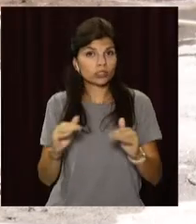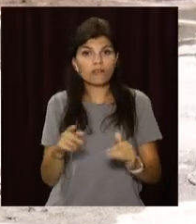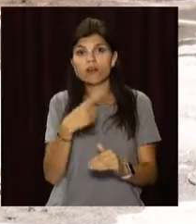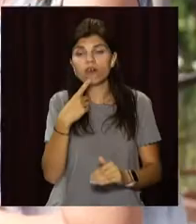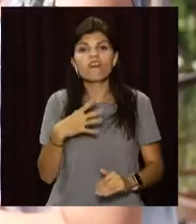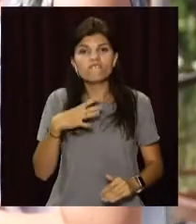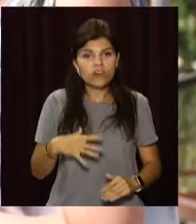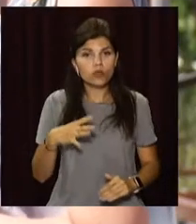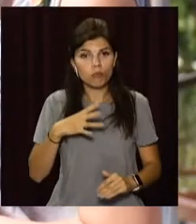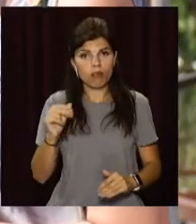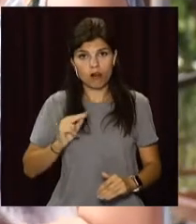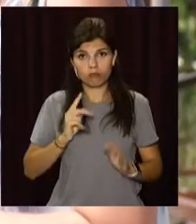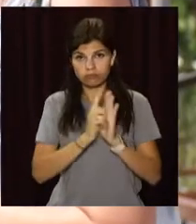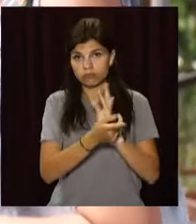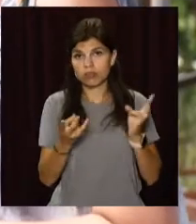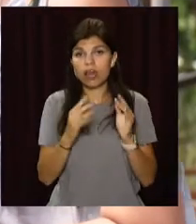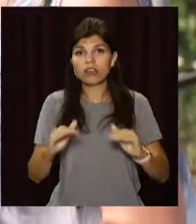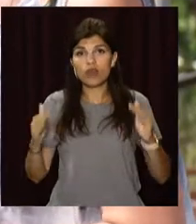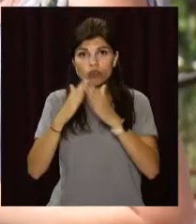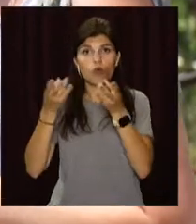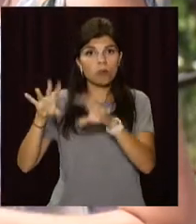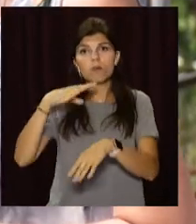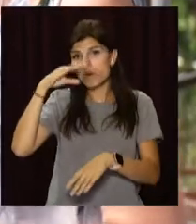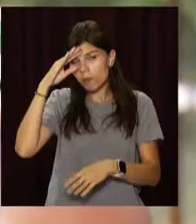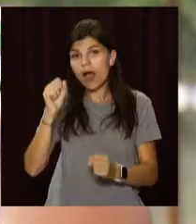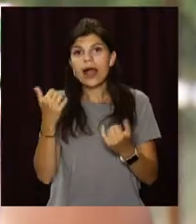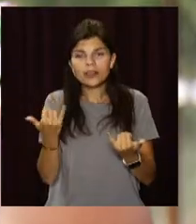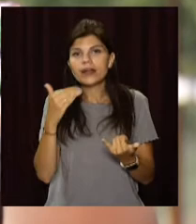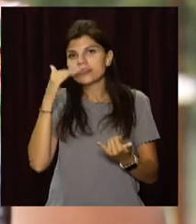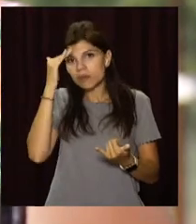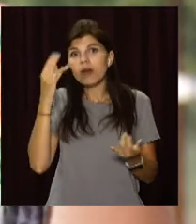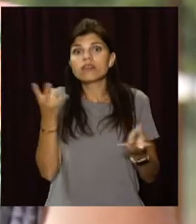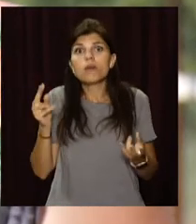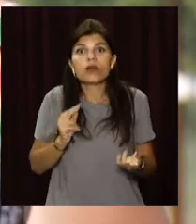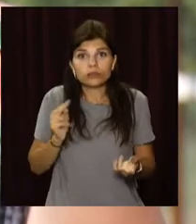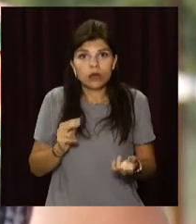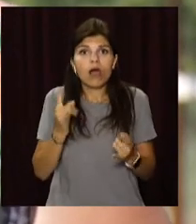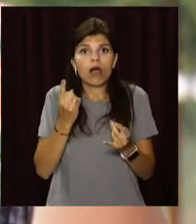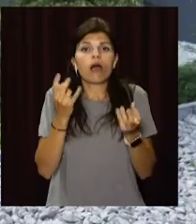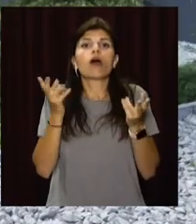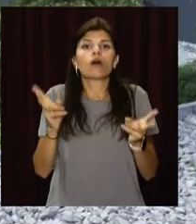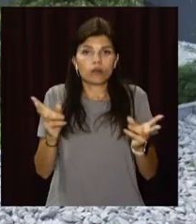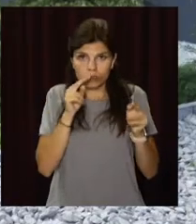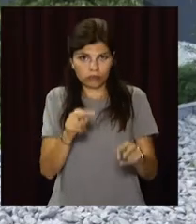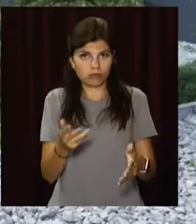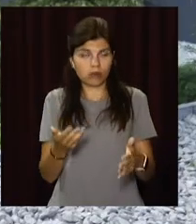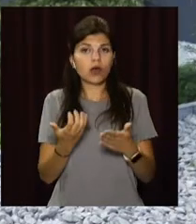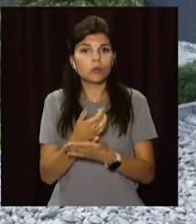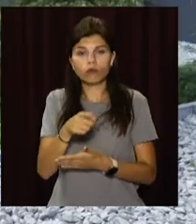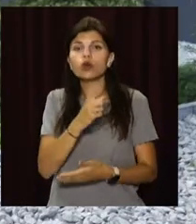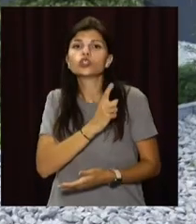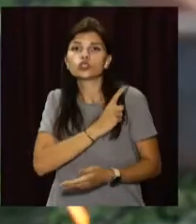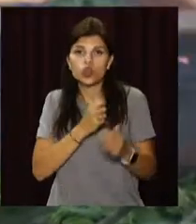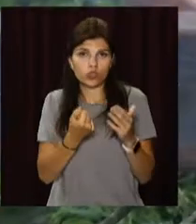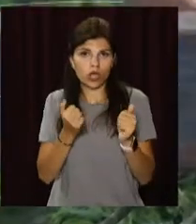вона змушена була вийти на роботу, тож малий вдома з татом. Але тепер і татусь має йти працювати. Тож, каже, у їхній родині